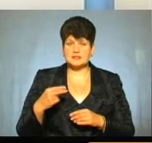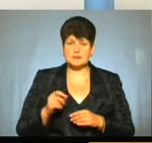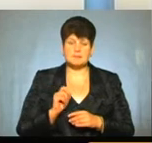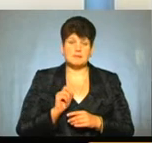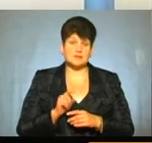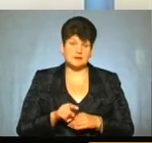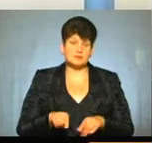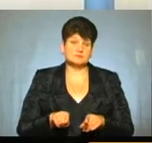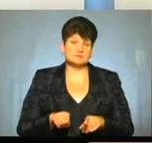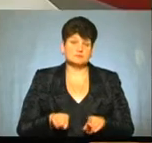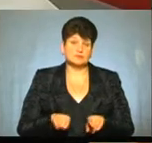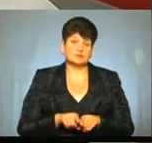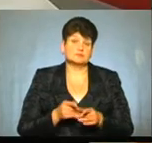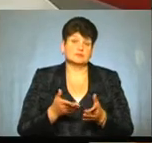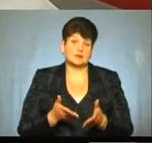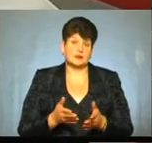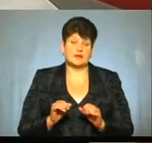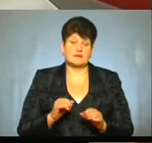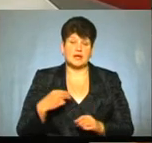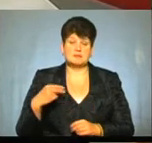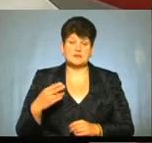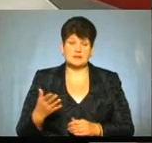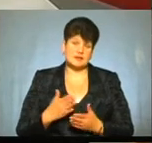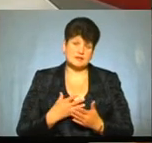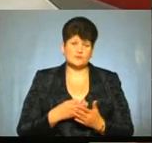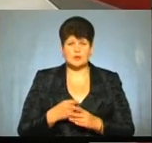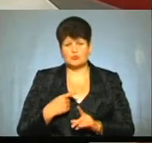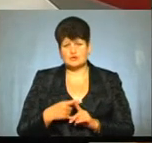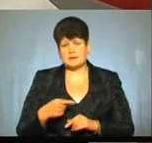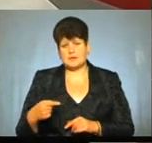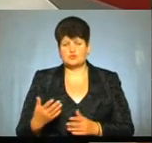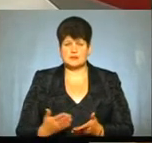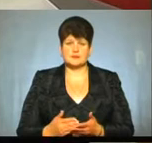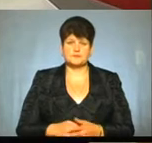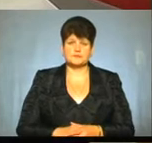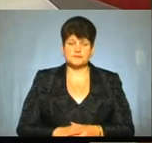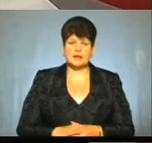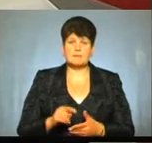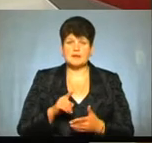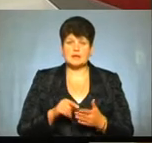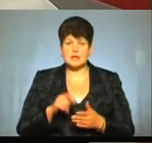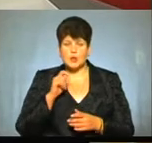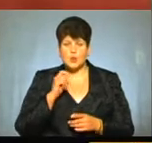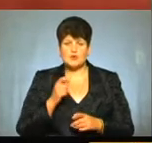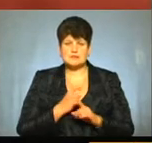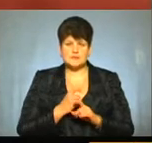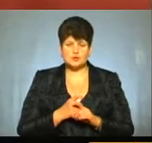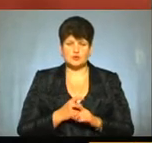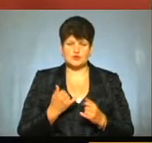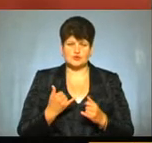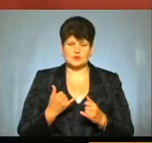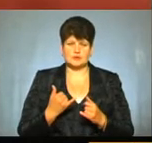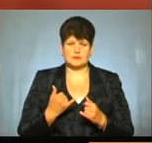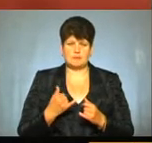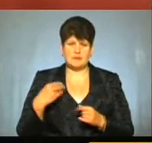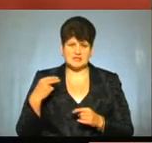президент призначити таким чином керівника адміністрації. Тобто є свої плюси, є свої мінуси. До речі, питання Укрспирту. Сьогодні президент